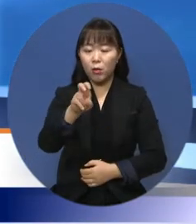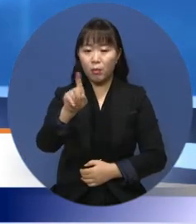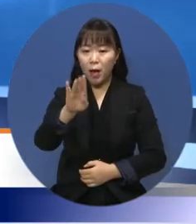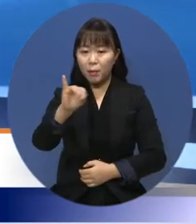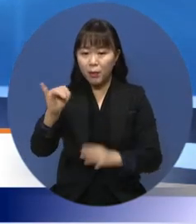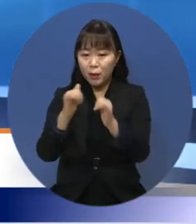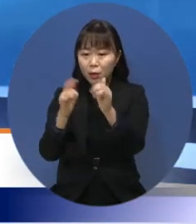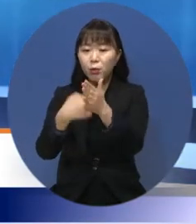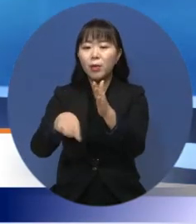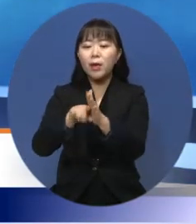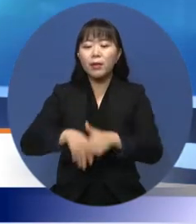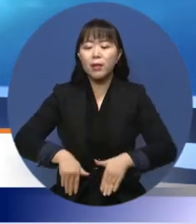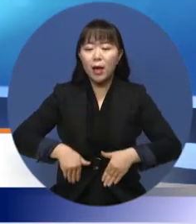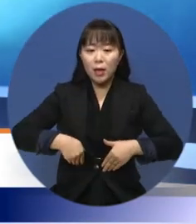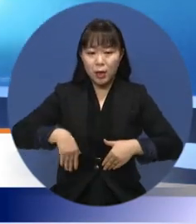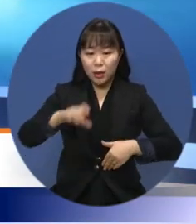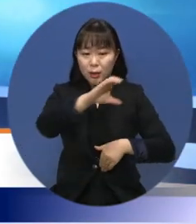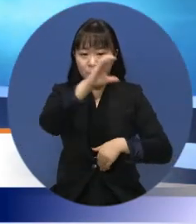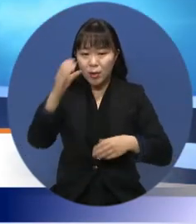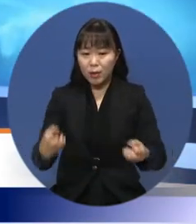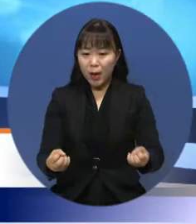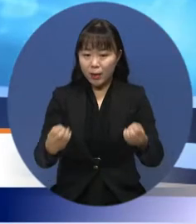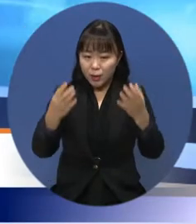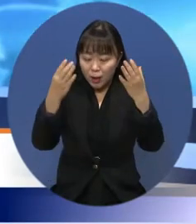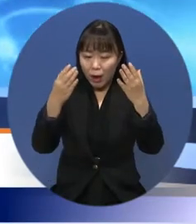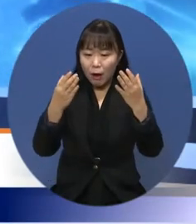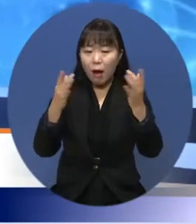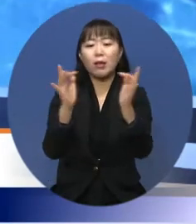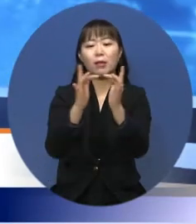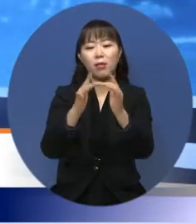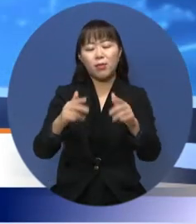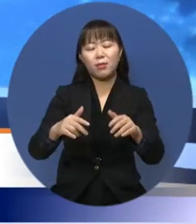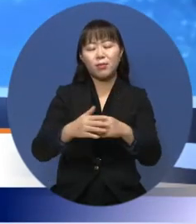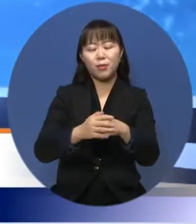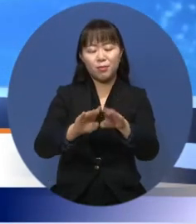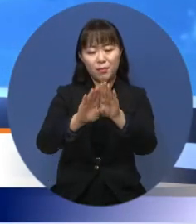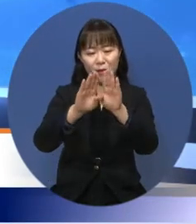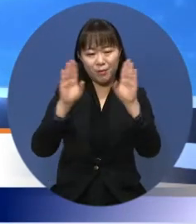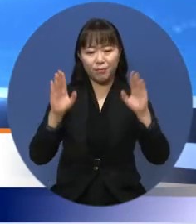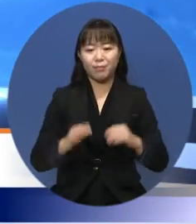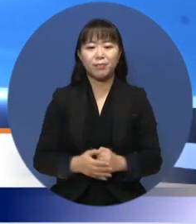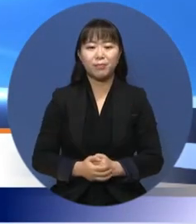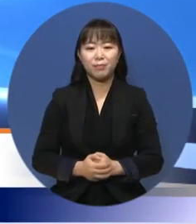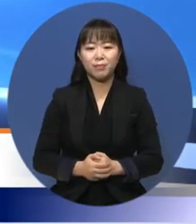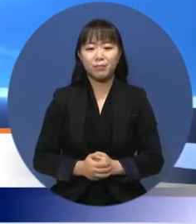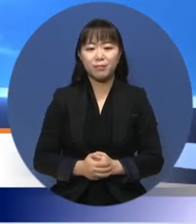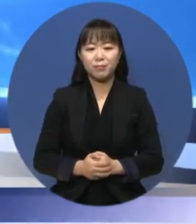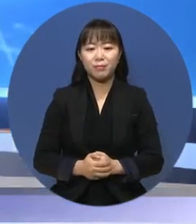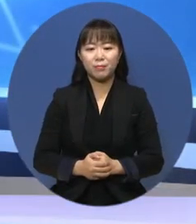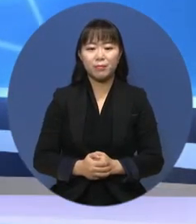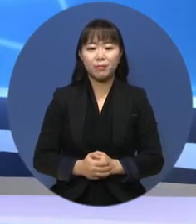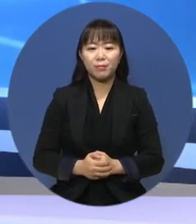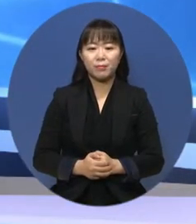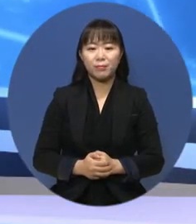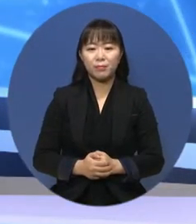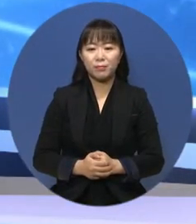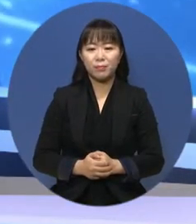따뜻한 크리스마스 페스티벌이 비대면 으로 열렸습니다 보도에 박성용 기자 입니다